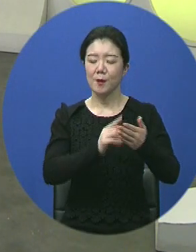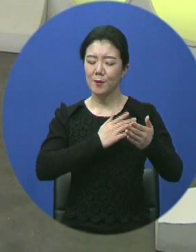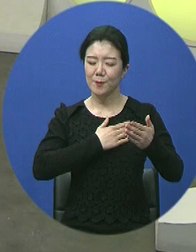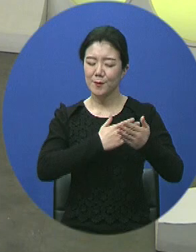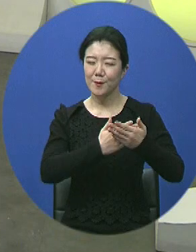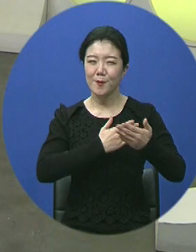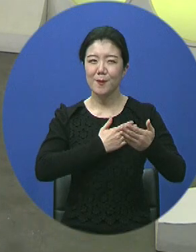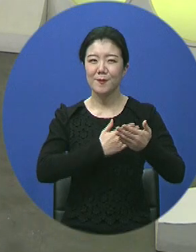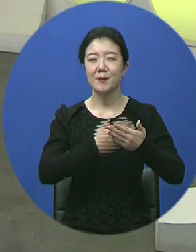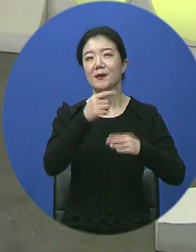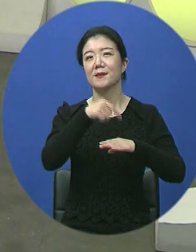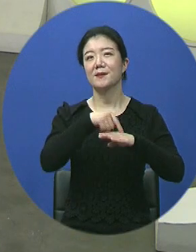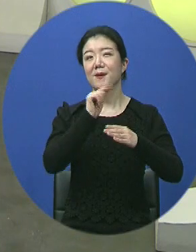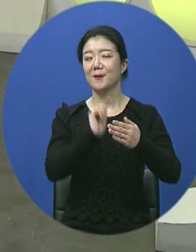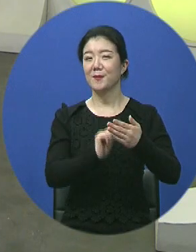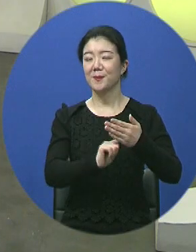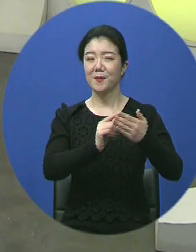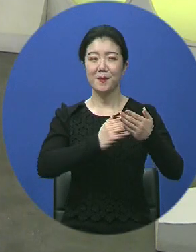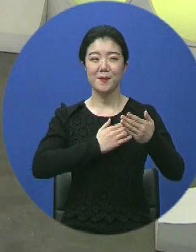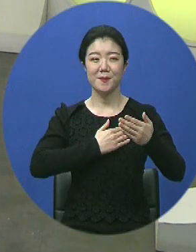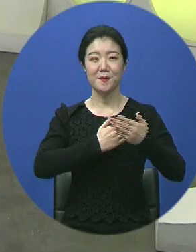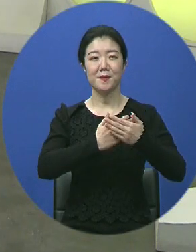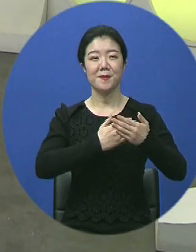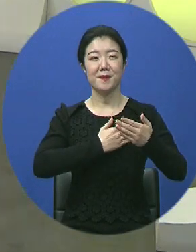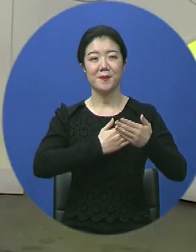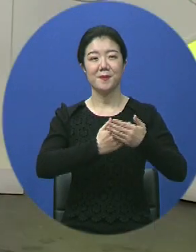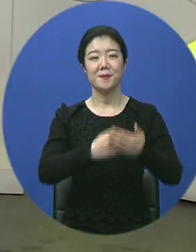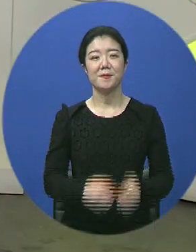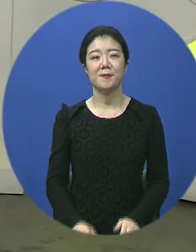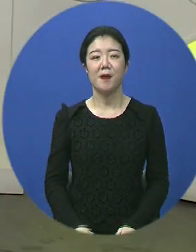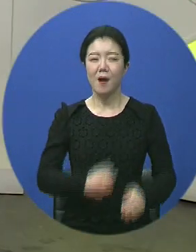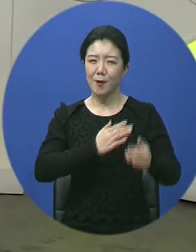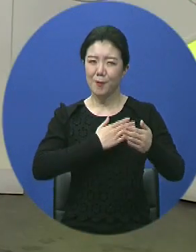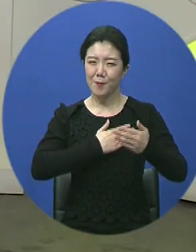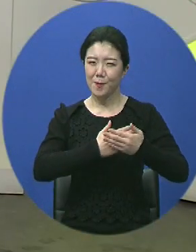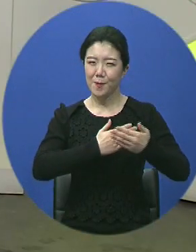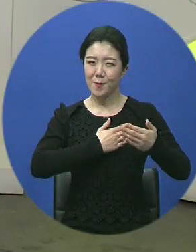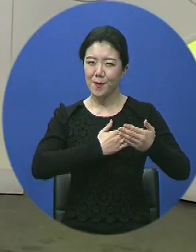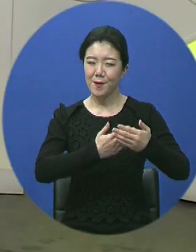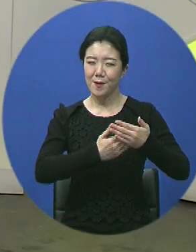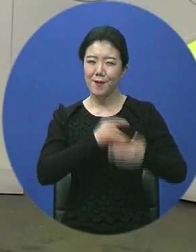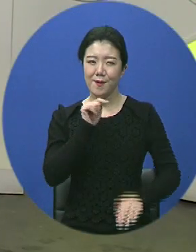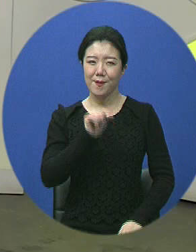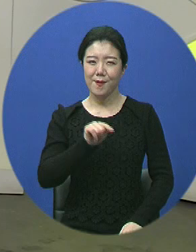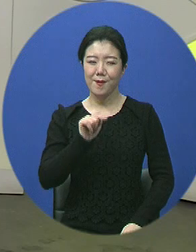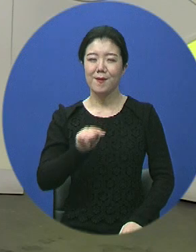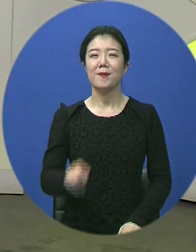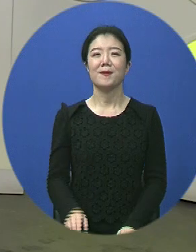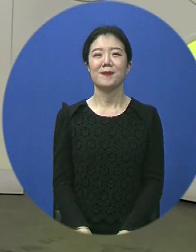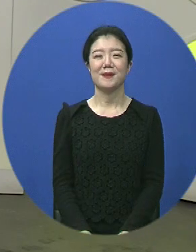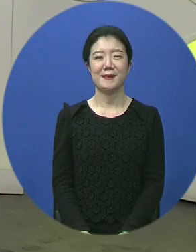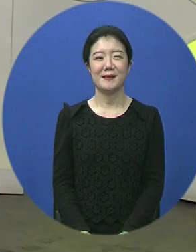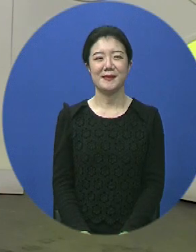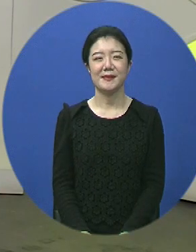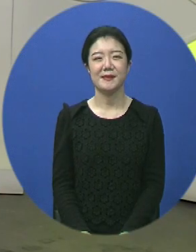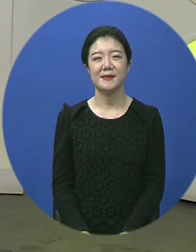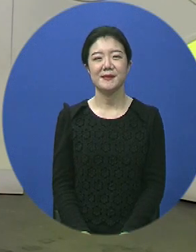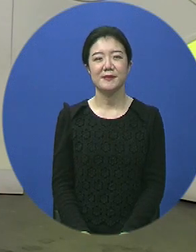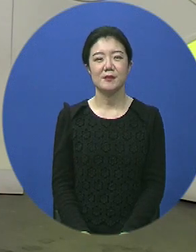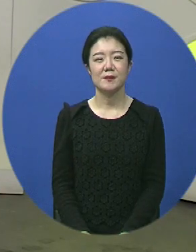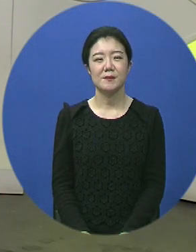가슴이 콩콩콩, 가슴이 콩콩콩, 콩콩 내리는 거지.